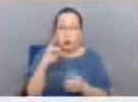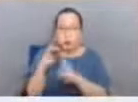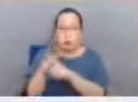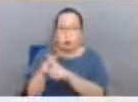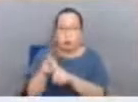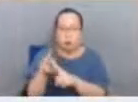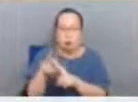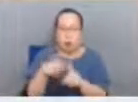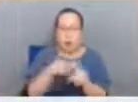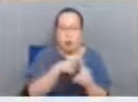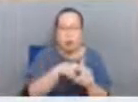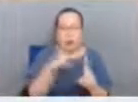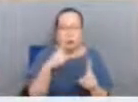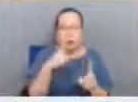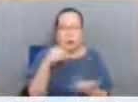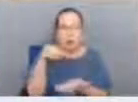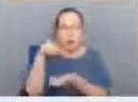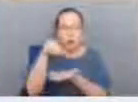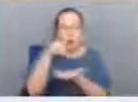Maraming salamat sa iyo, John Arua.